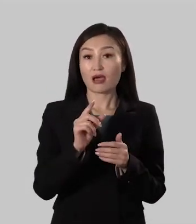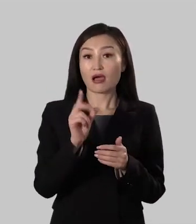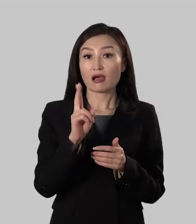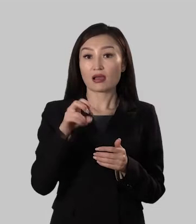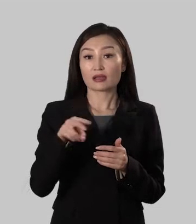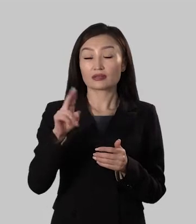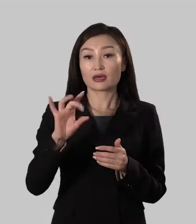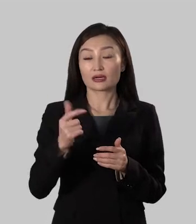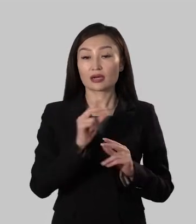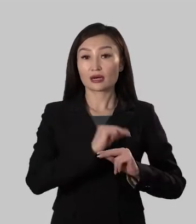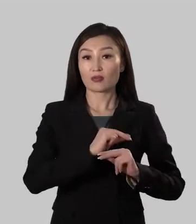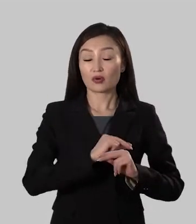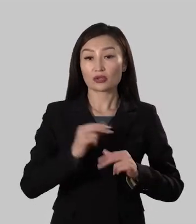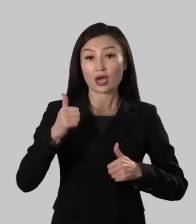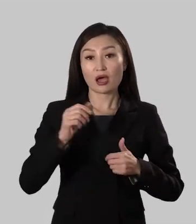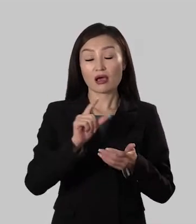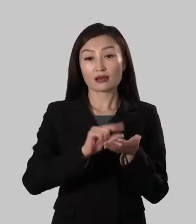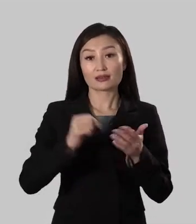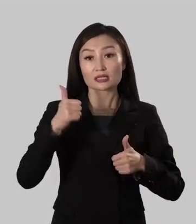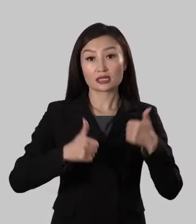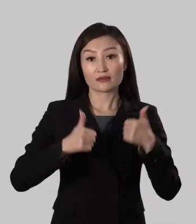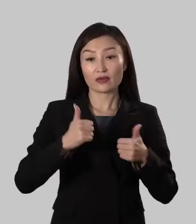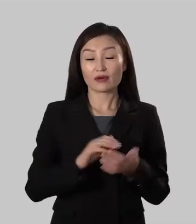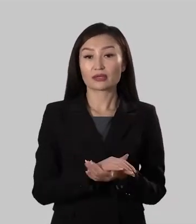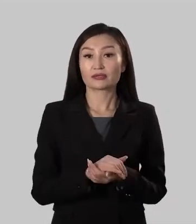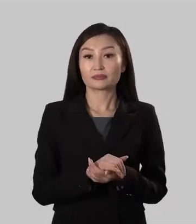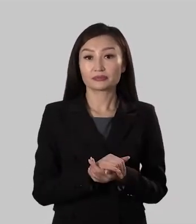работ. Календарь соревнований.